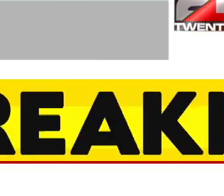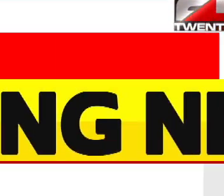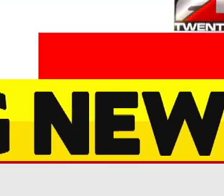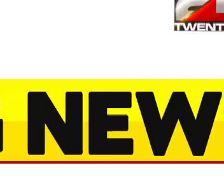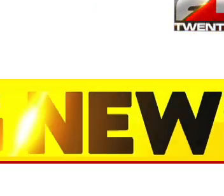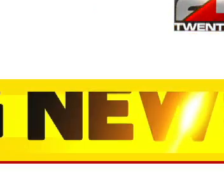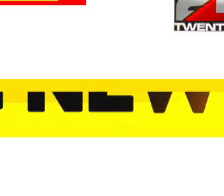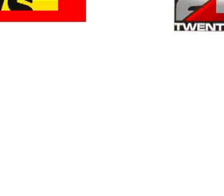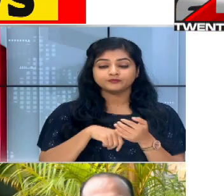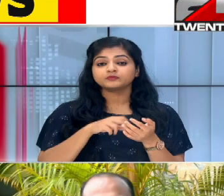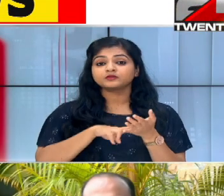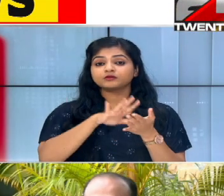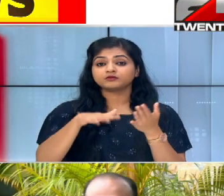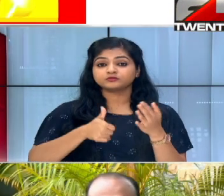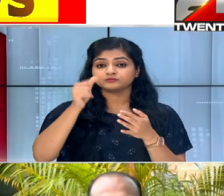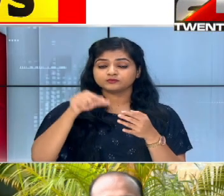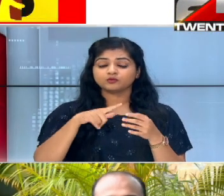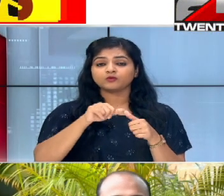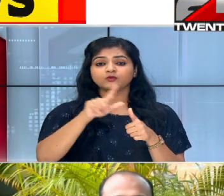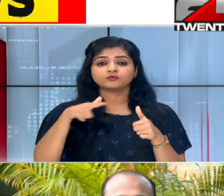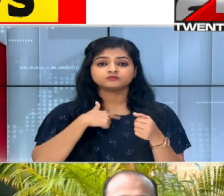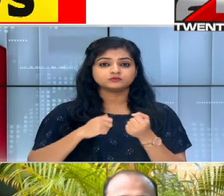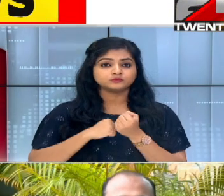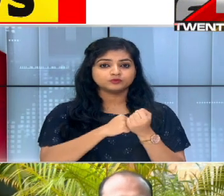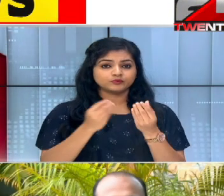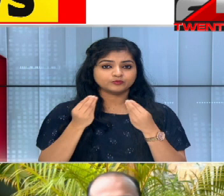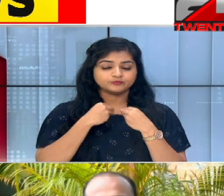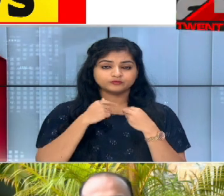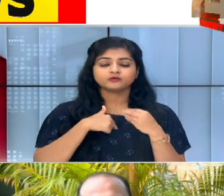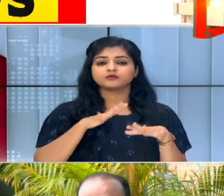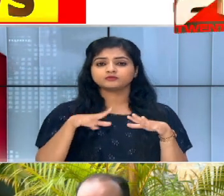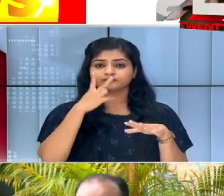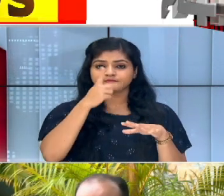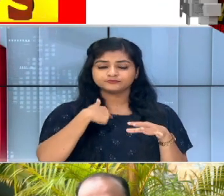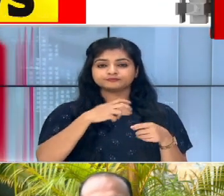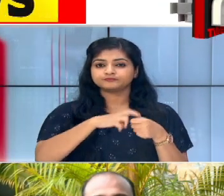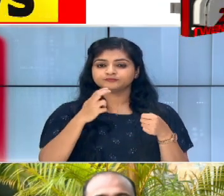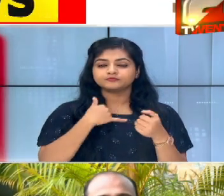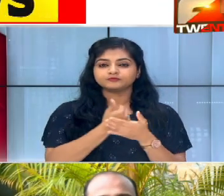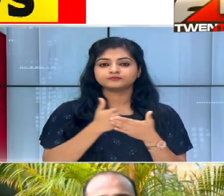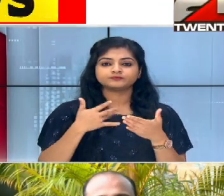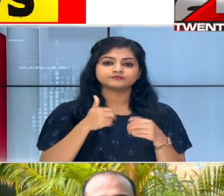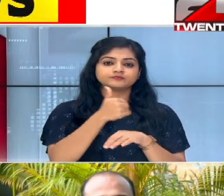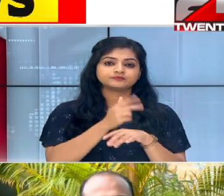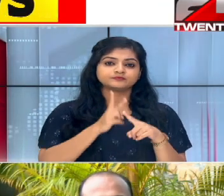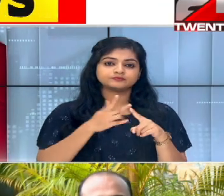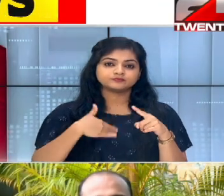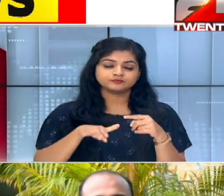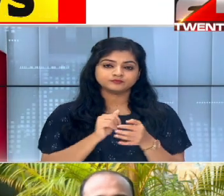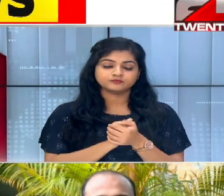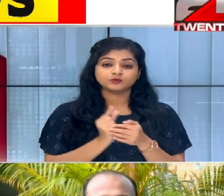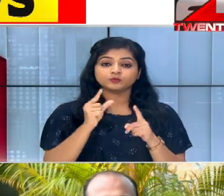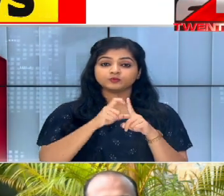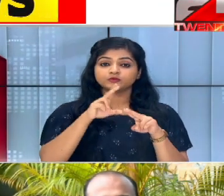സംസ്ഥാന ദേശീയ നേതൃത്വം ഒന്നടങ്കം തനിക്ക് പിന്തുണയുമായി രംഗത്ത് വരികയും ചെയ്തു. ആ ഒരു സാഹചര്യത്തിൽ രാജി തീരുമാനം പിൻവലിച്ചു എന്നുള്ളതാണ്. മറ്റൊന്ന്, യു ഡി എഫ്